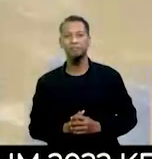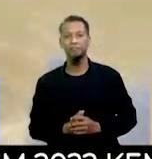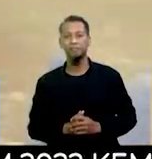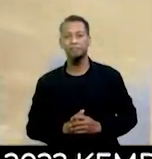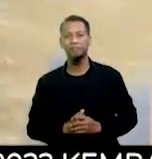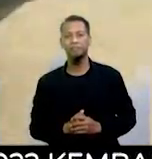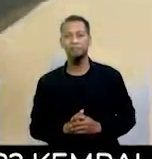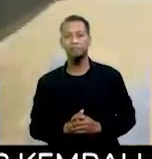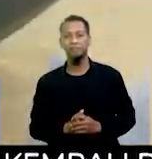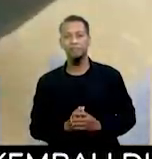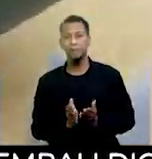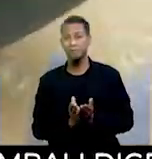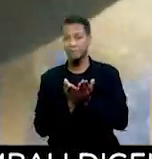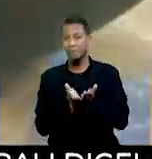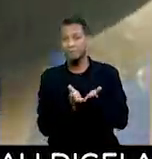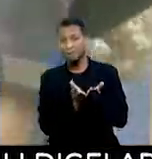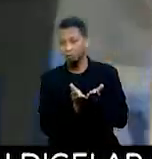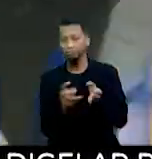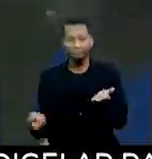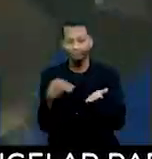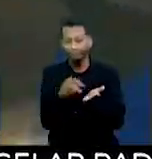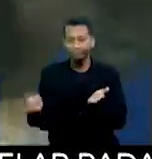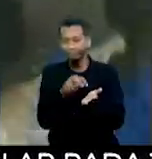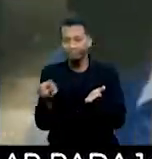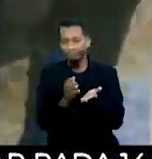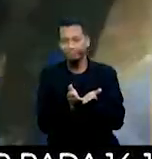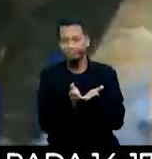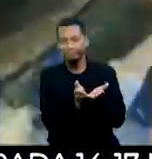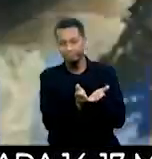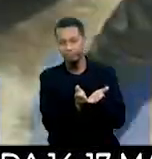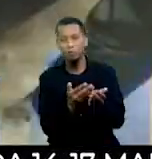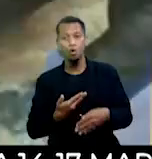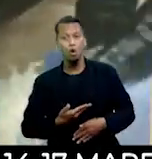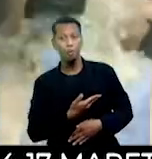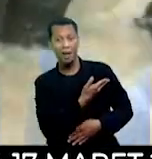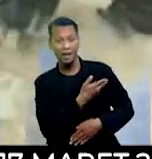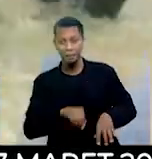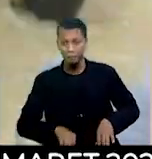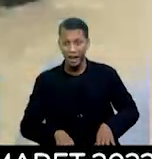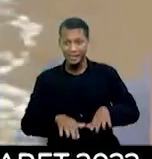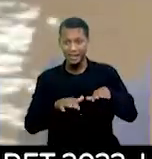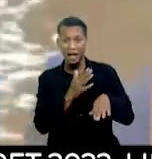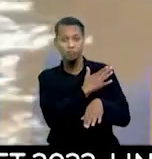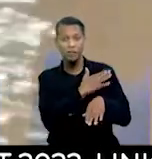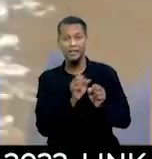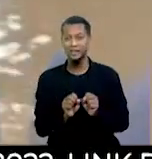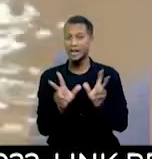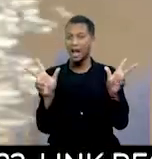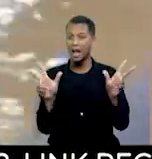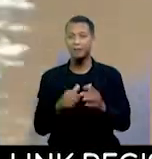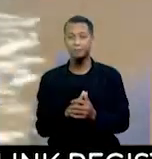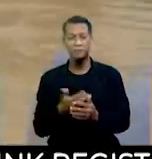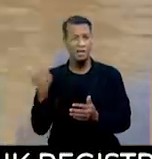Dengan menggunakan perahu, aparat berupaya mengevakuasi sejumlah warga korban banjir di Kecamatan Pabuaran, Kabupaten Serang, Banten. Hujan deras yang mengguyur